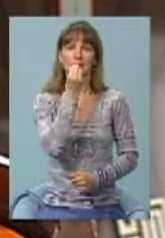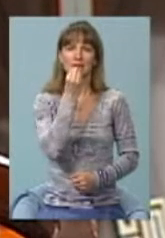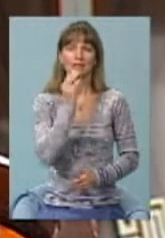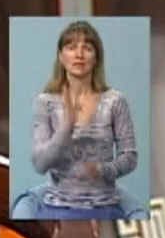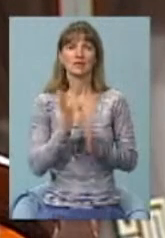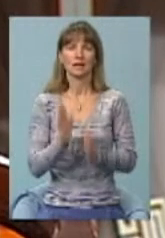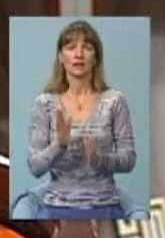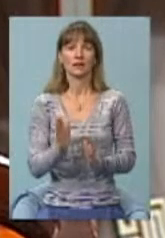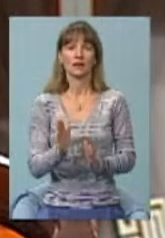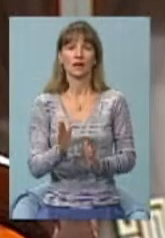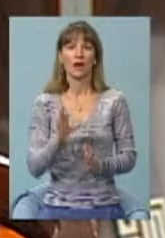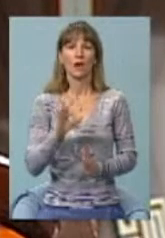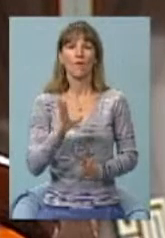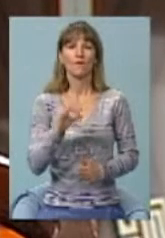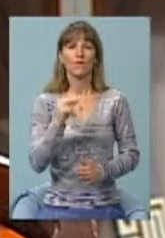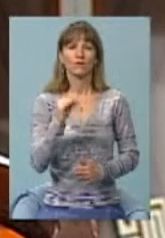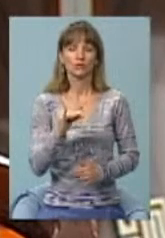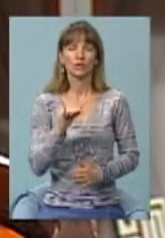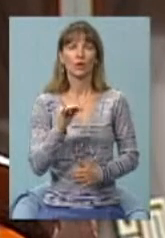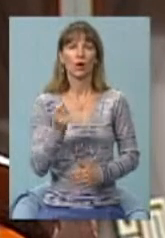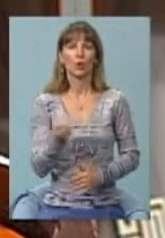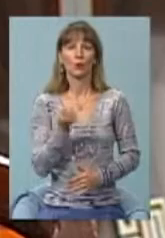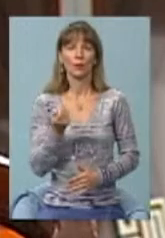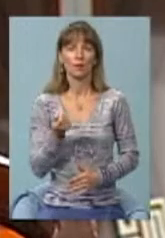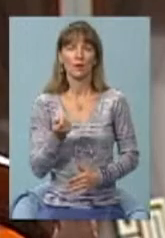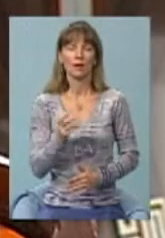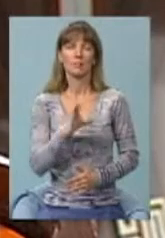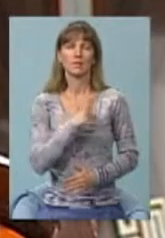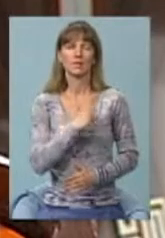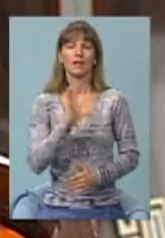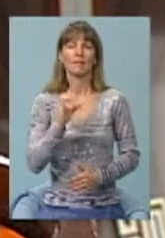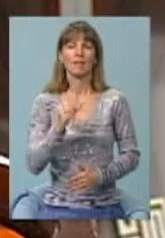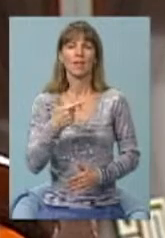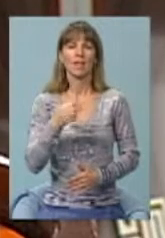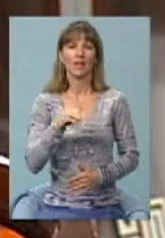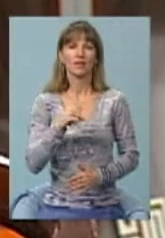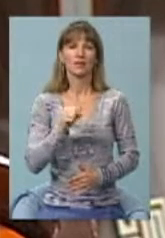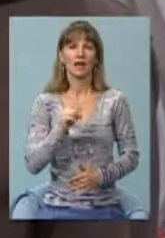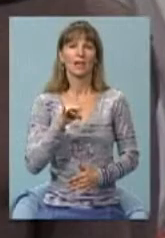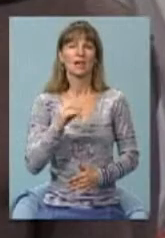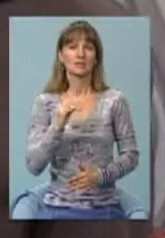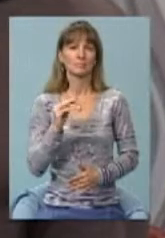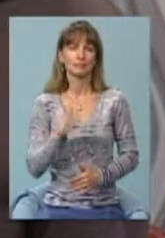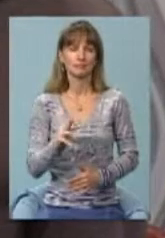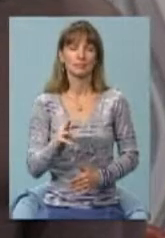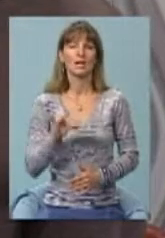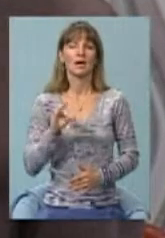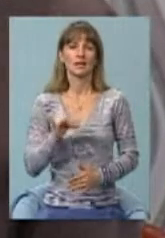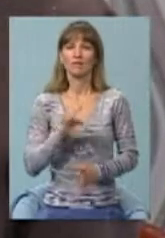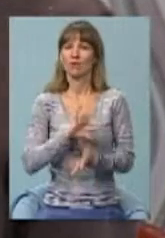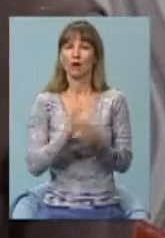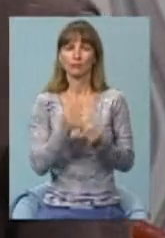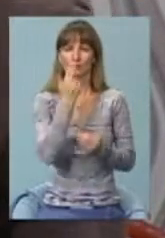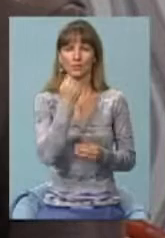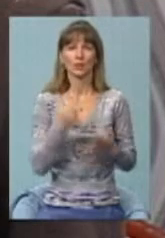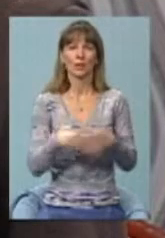тільки овочі, крупи, тобто бути вегетаріанцем. І взагалі звикнути до такого раціону.